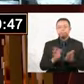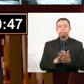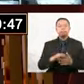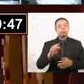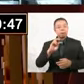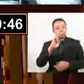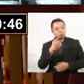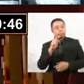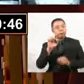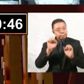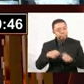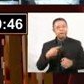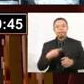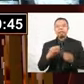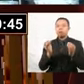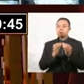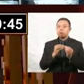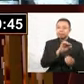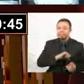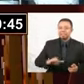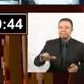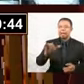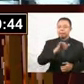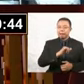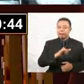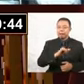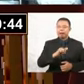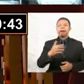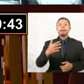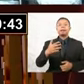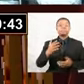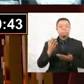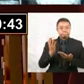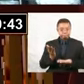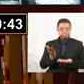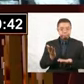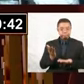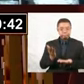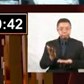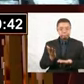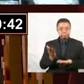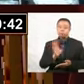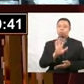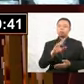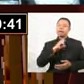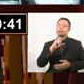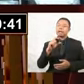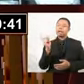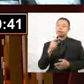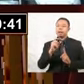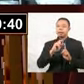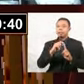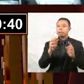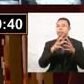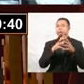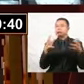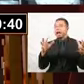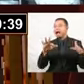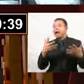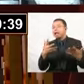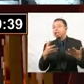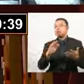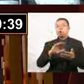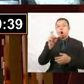perubahan ini hanya bisa kita wujudkan bersama saya bukan kandidat dari partai besar atau